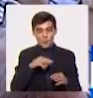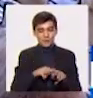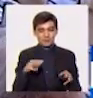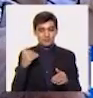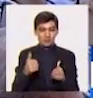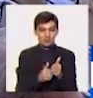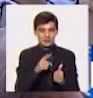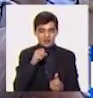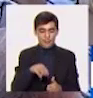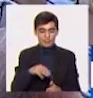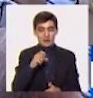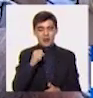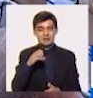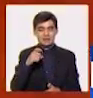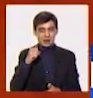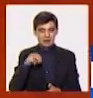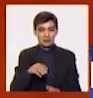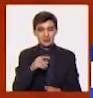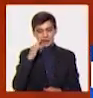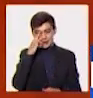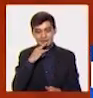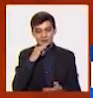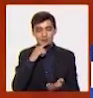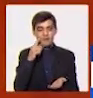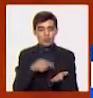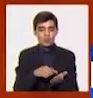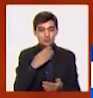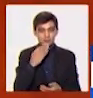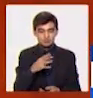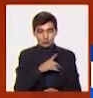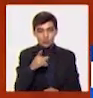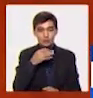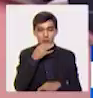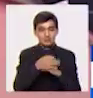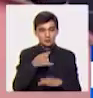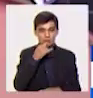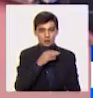орынбасары Асхат Оразбекке қазақша сұрақ қойып, ол жауап бере алмады.